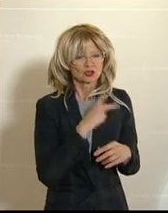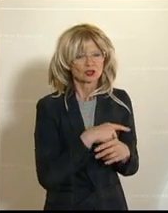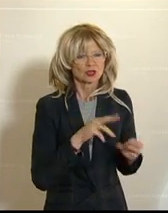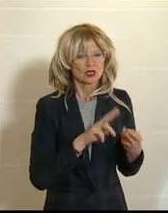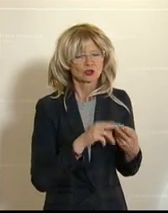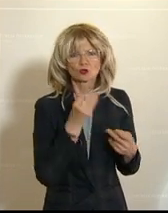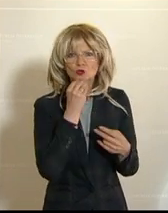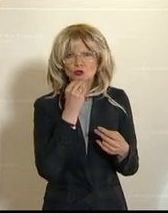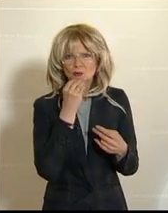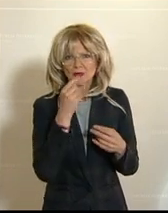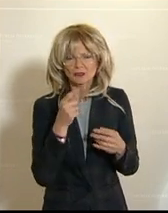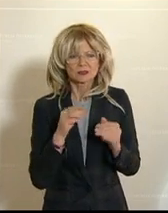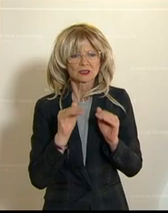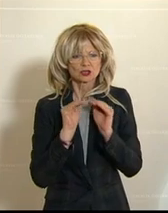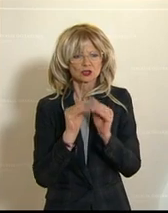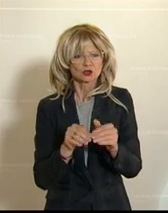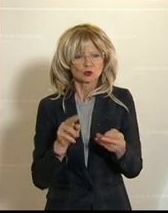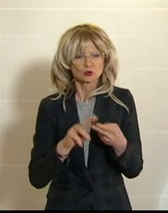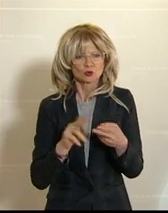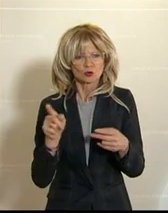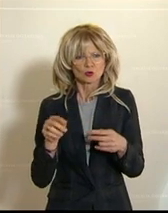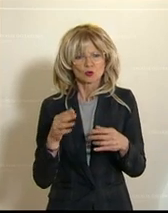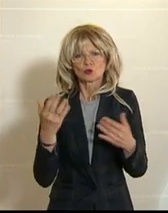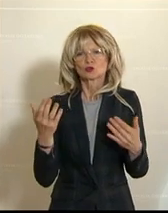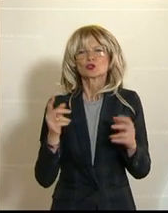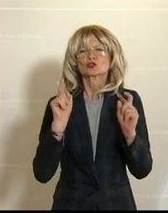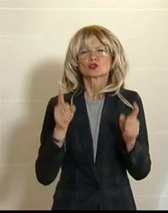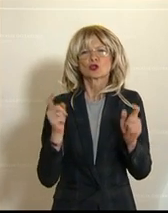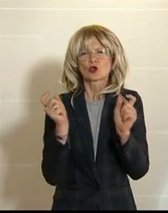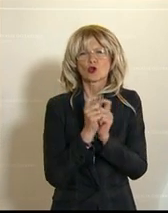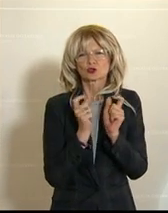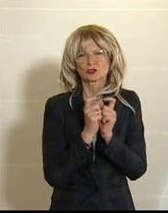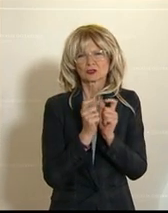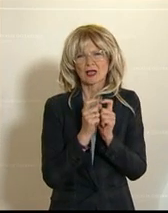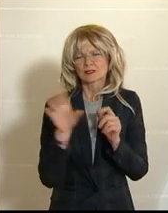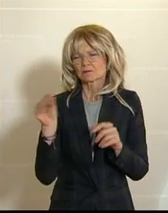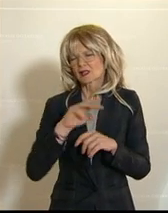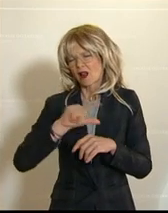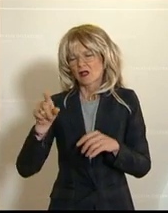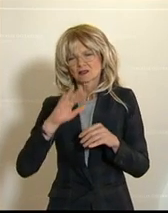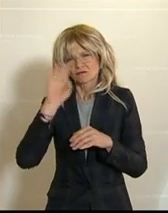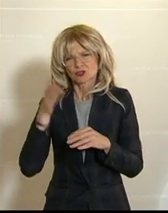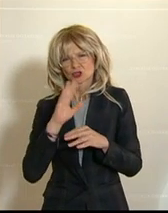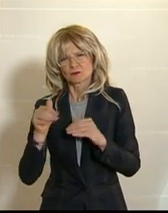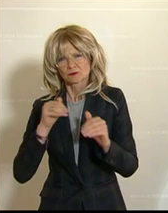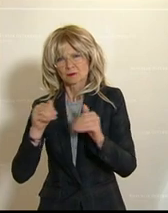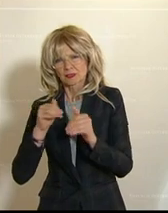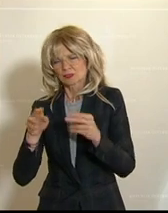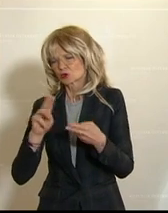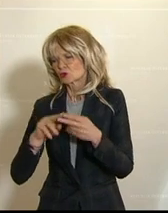werden ersucht, mit den einzelnen Landesregierungen unverzüglich Kontakt aufzunehmen und diese auf die sofortige Umsetzung des § 10